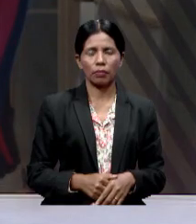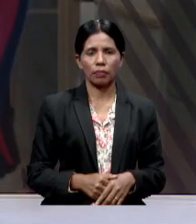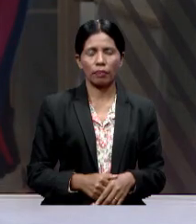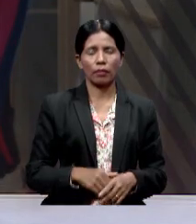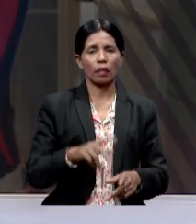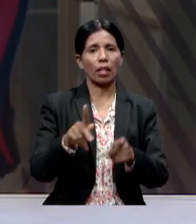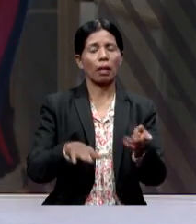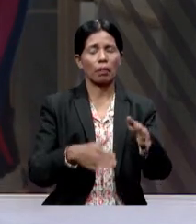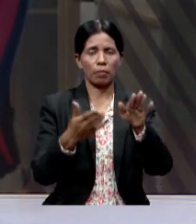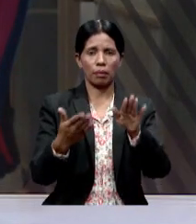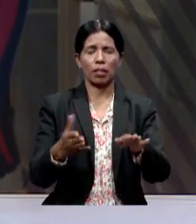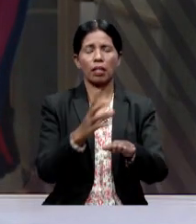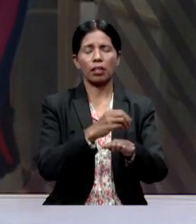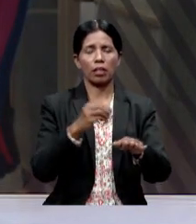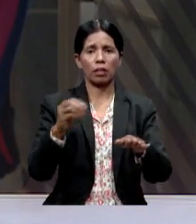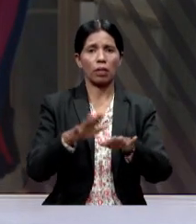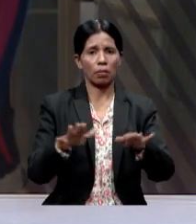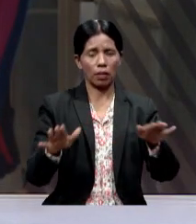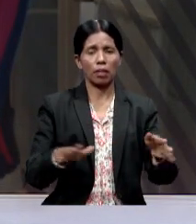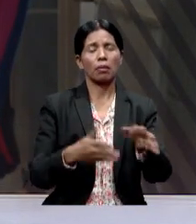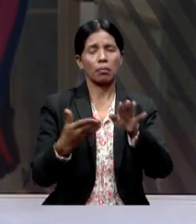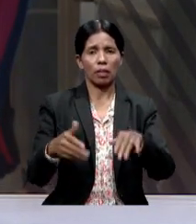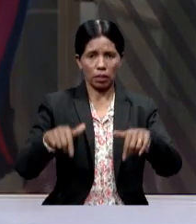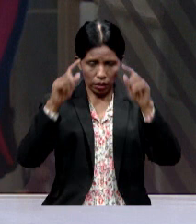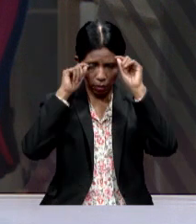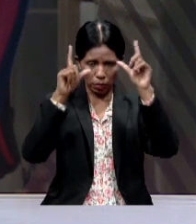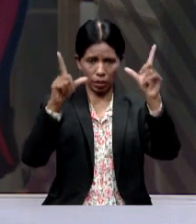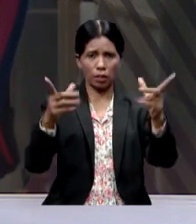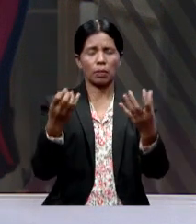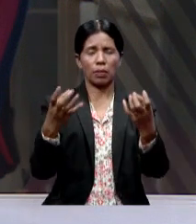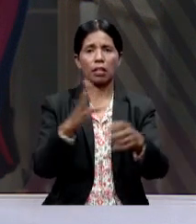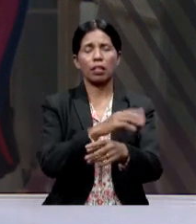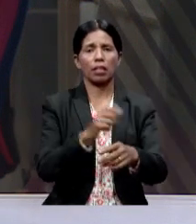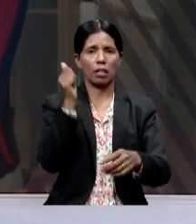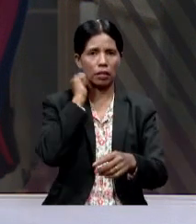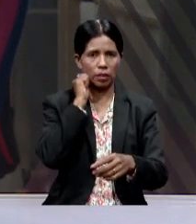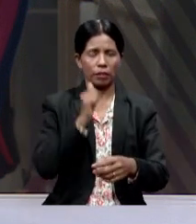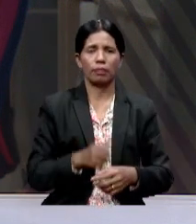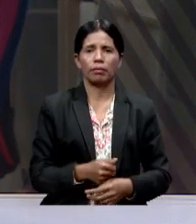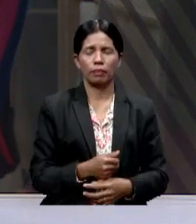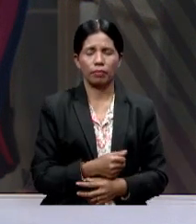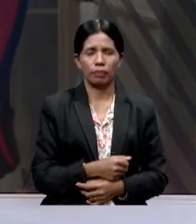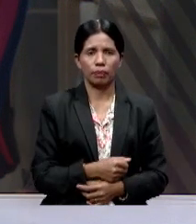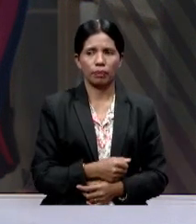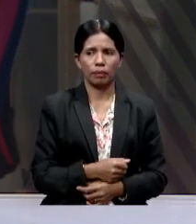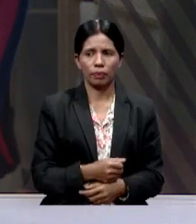Mortalidade inan isin rua no infantil ia Timor-Leste, Asliu ia Sudeste Asiático.